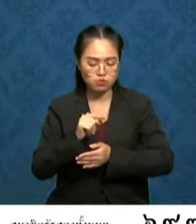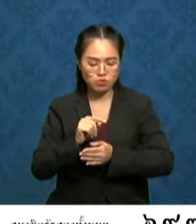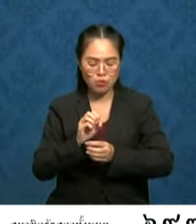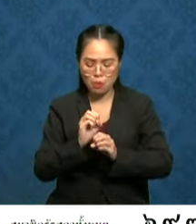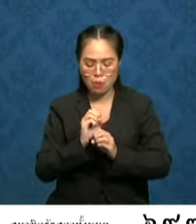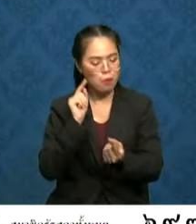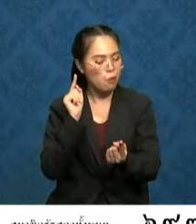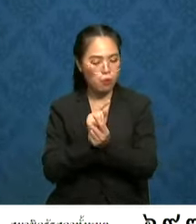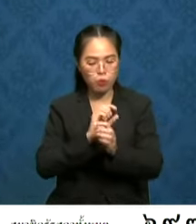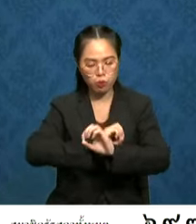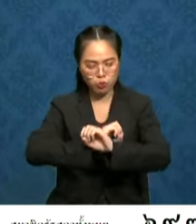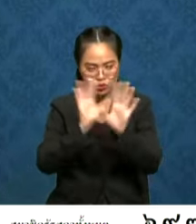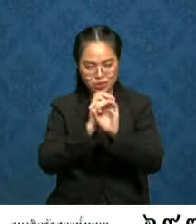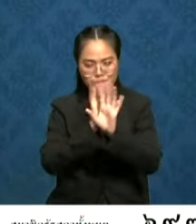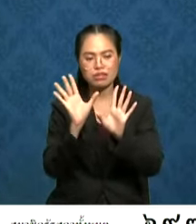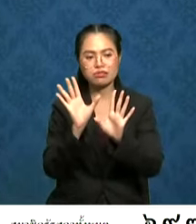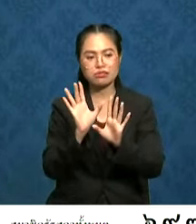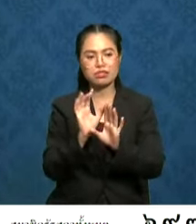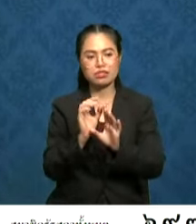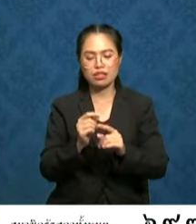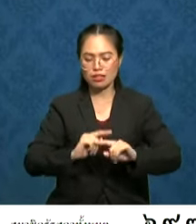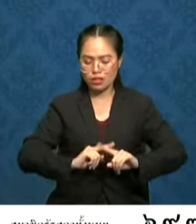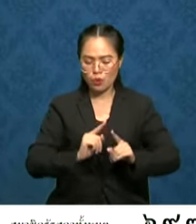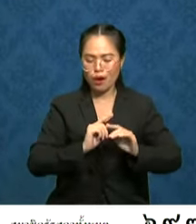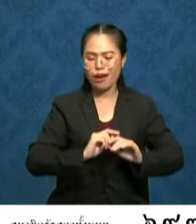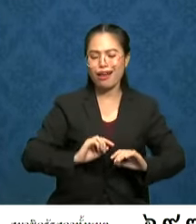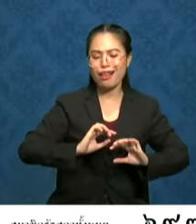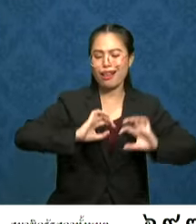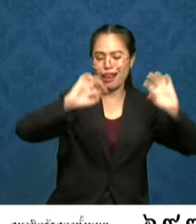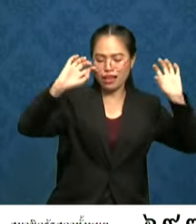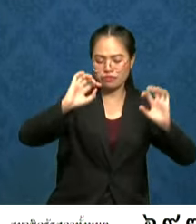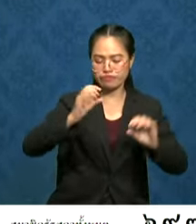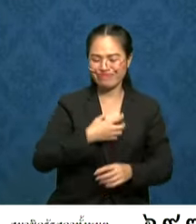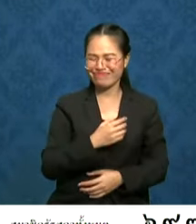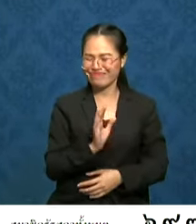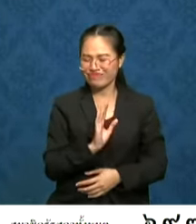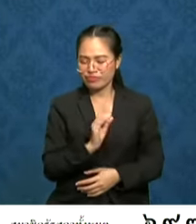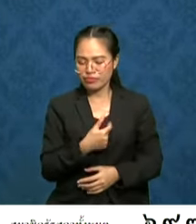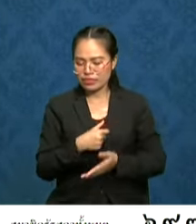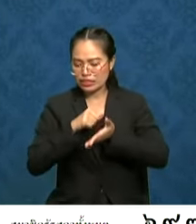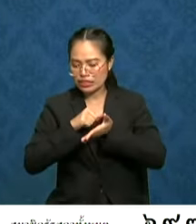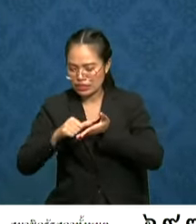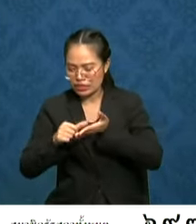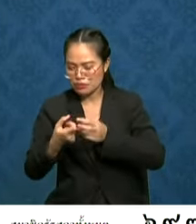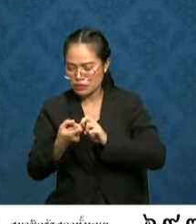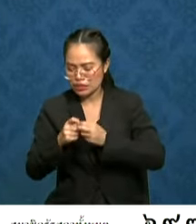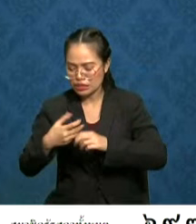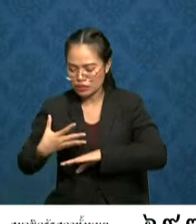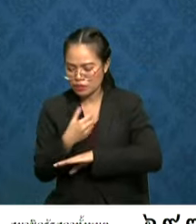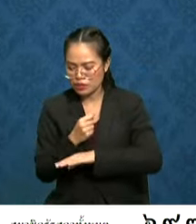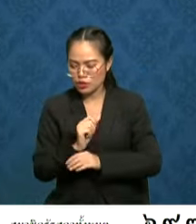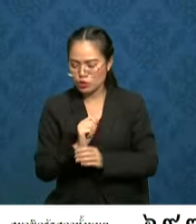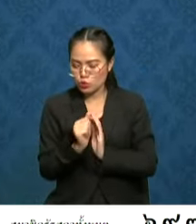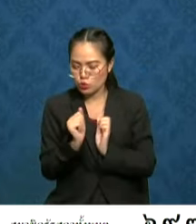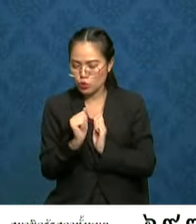ตารัฐบาลยังไม่กล้าที่จะเอ่ยถึงการแก้ไขปัญหาทางการเมือง